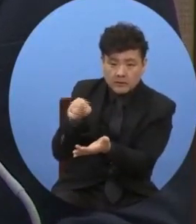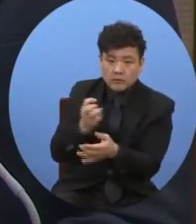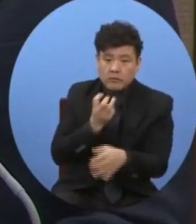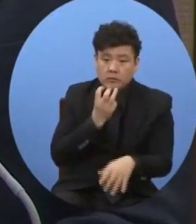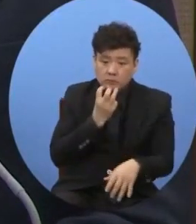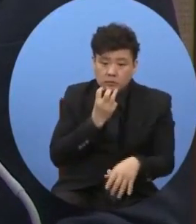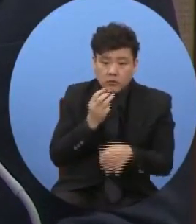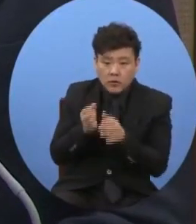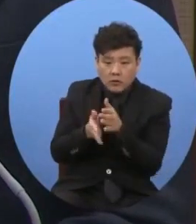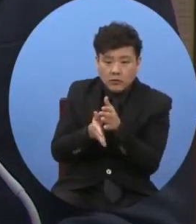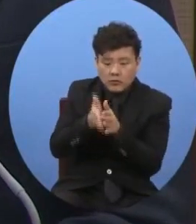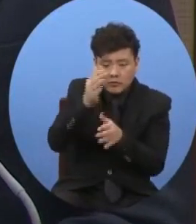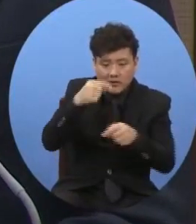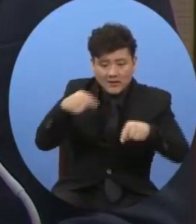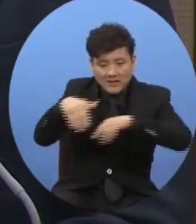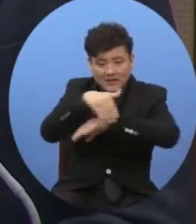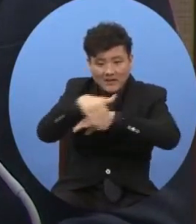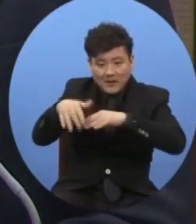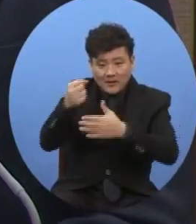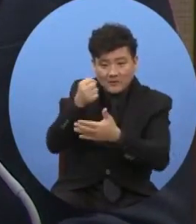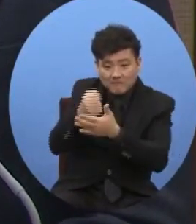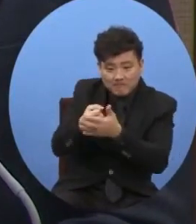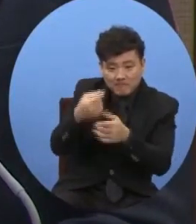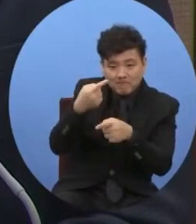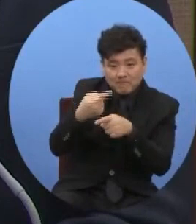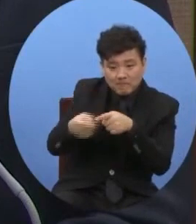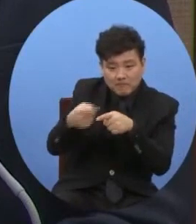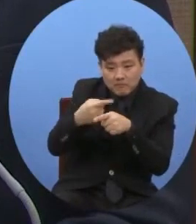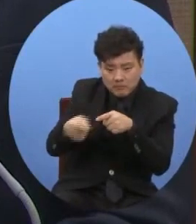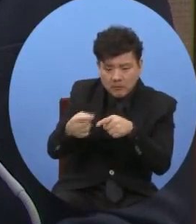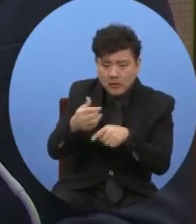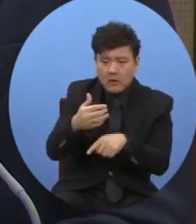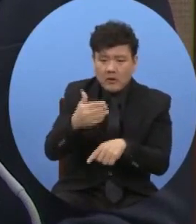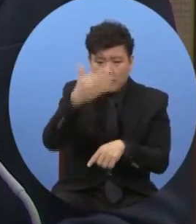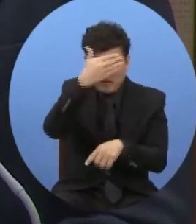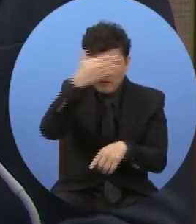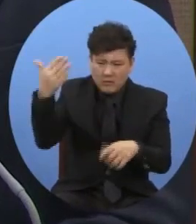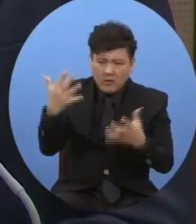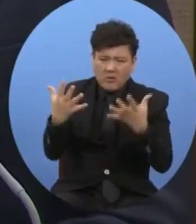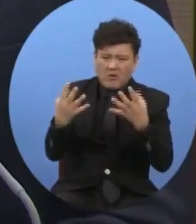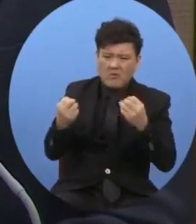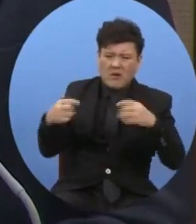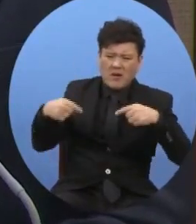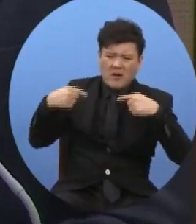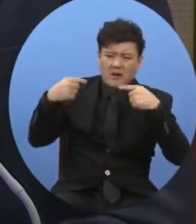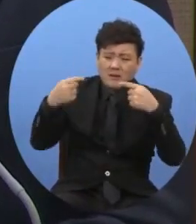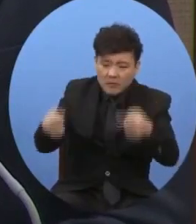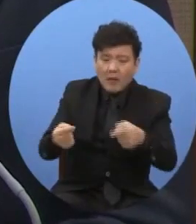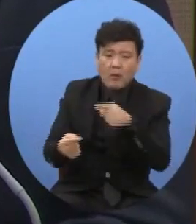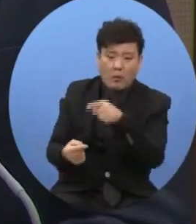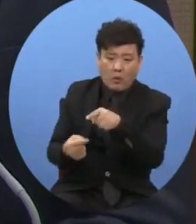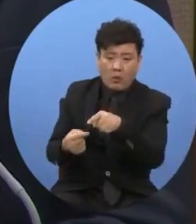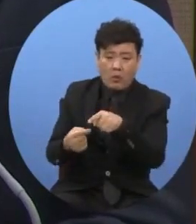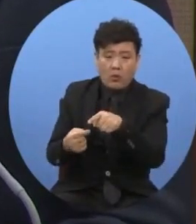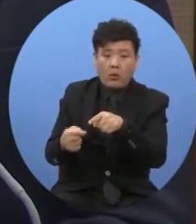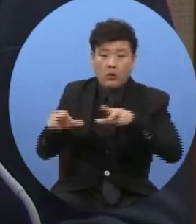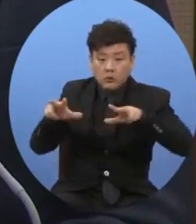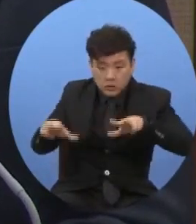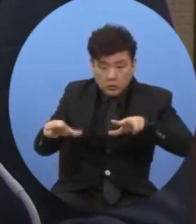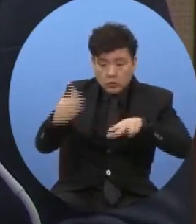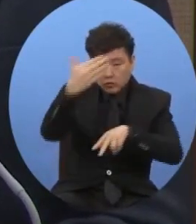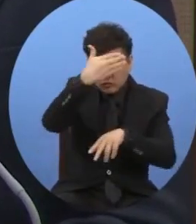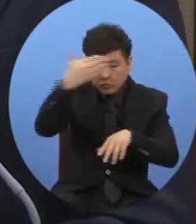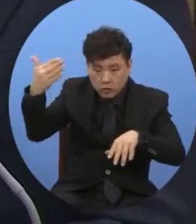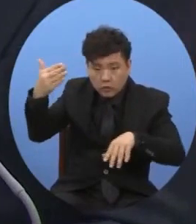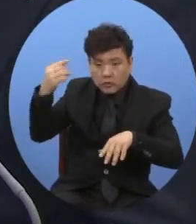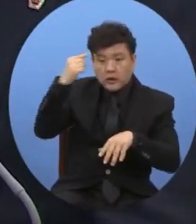서울시의 정책 결정이나 평가에 청년들이 많이 참여하고 있거든요. 충분히 청년들의 의사를 반영을 하고 있다고 저는